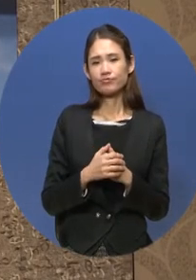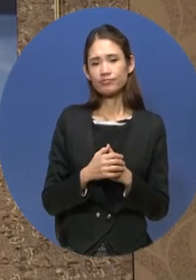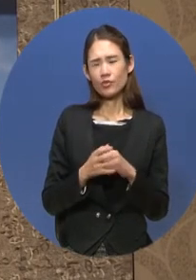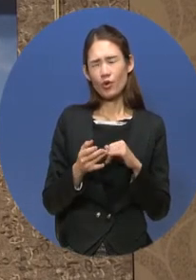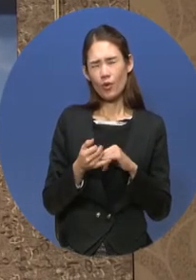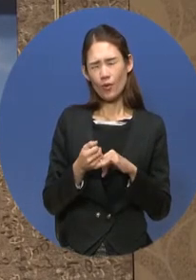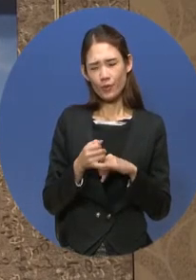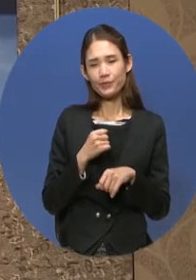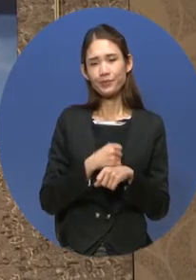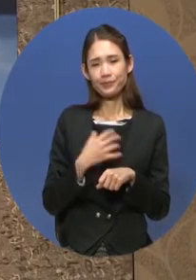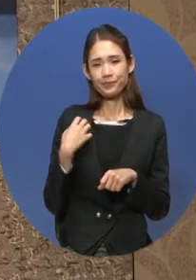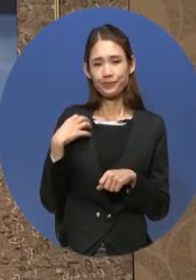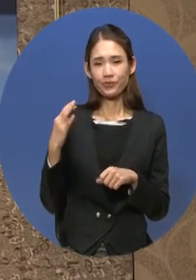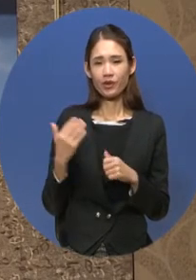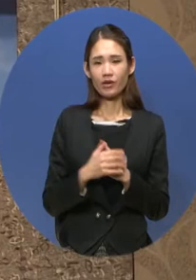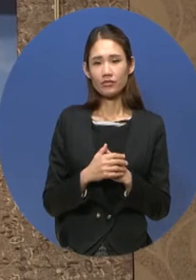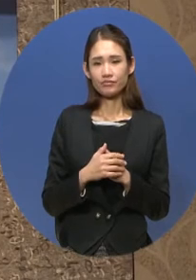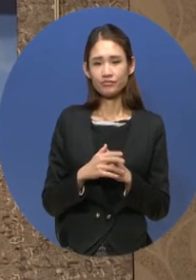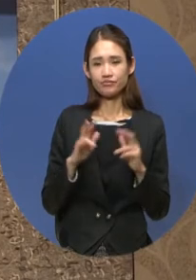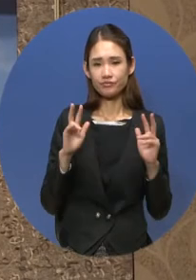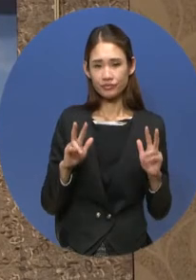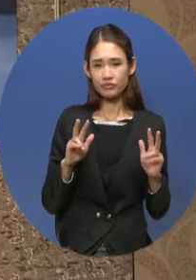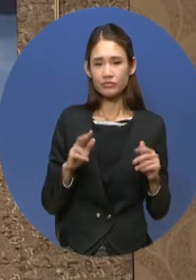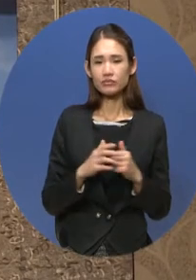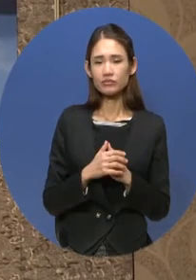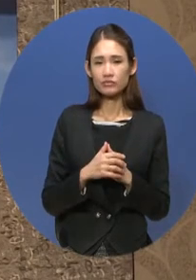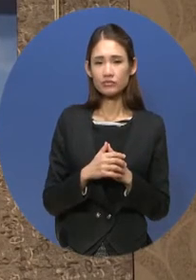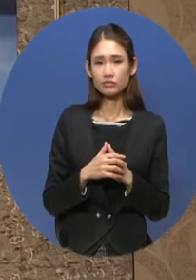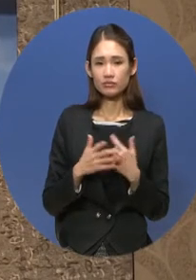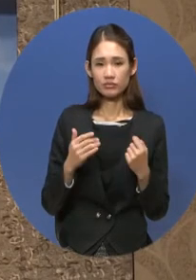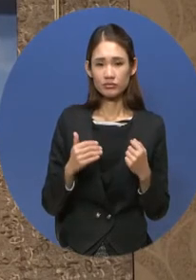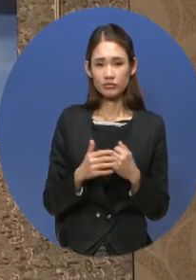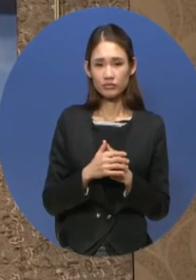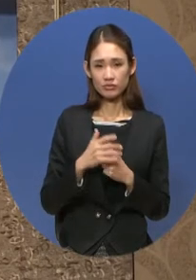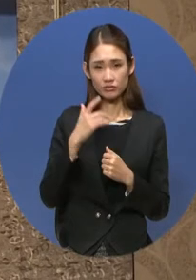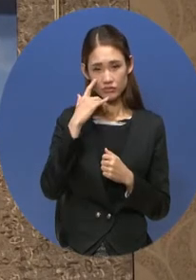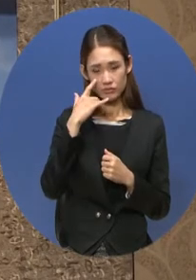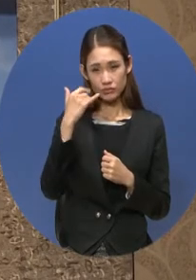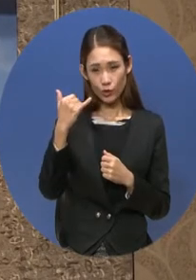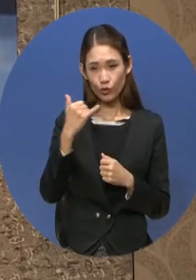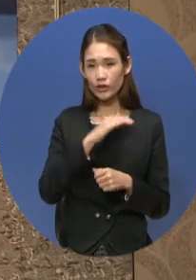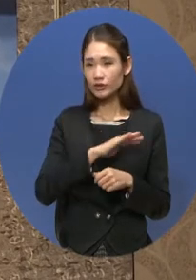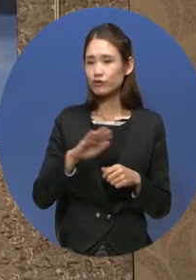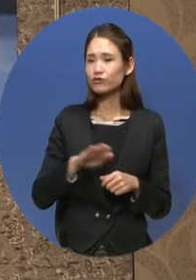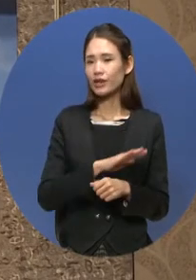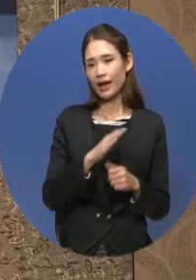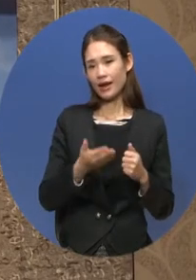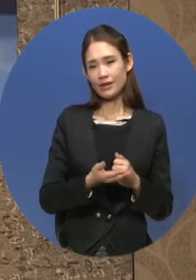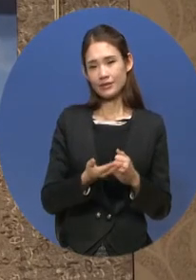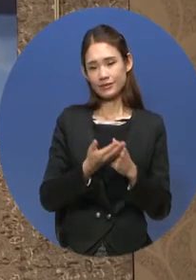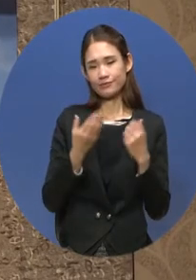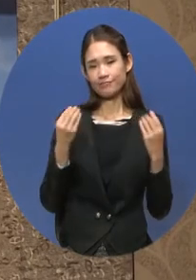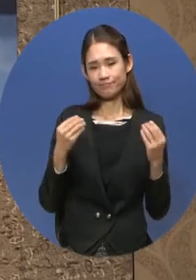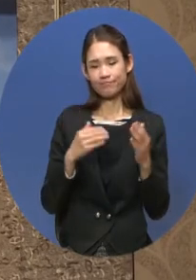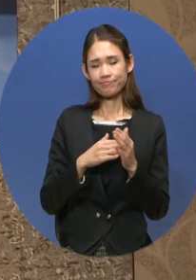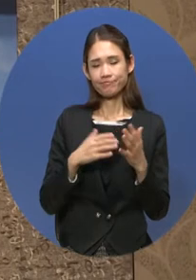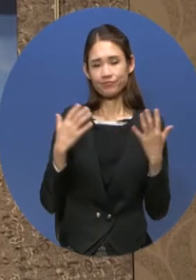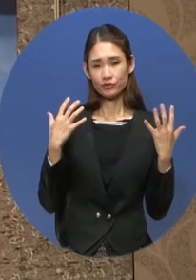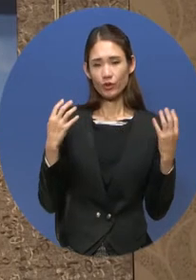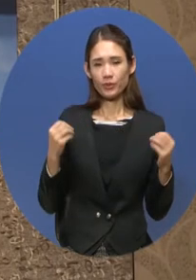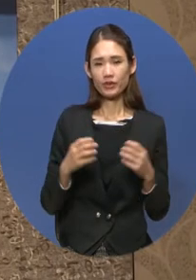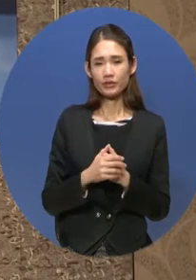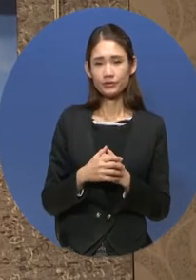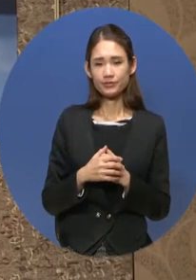해야 될 일이라고 생각을 했는데 네. 지금은 그렇게 하니까 정말 그 부모님들이 진짜 우리들을 잘 키우셨잖아요. 네. 고생을 하셨지만